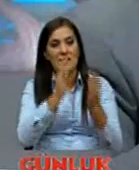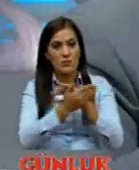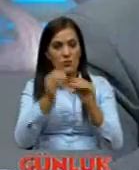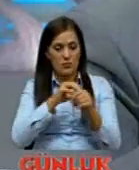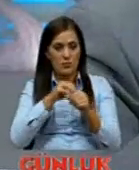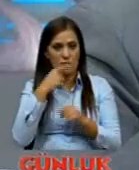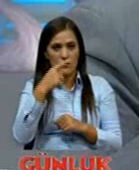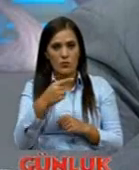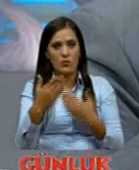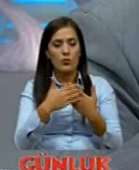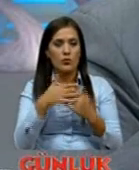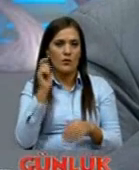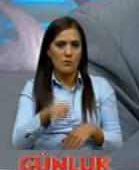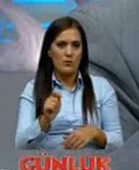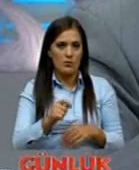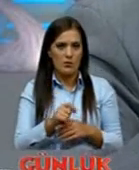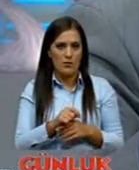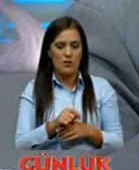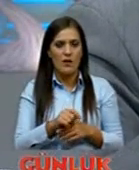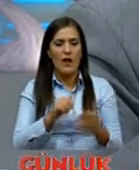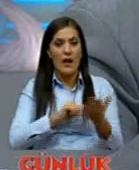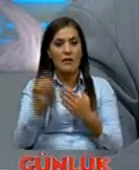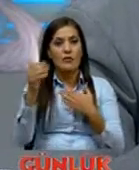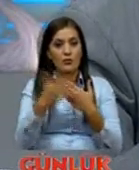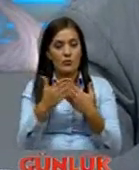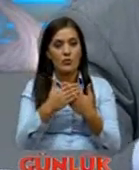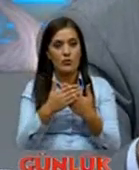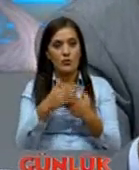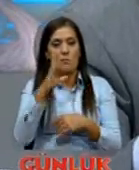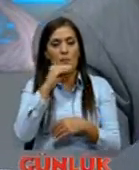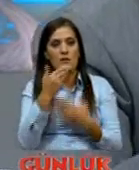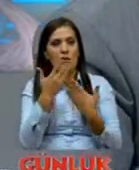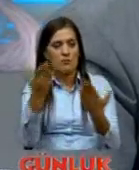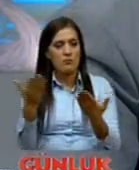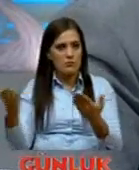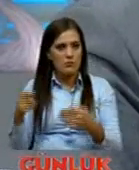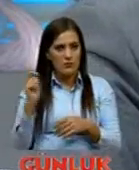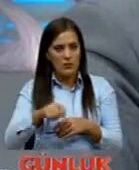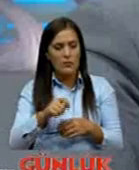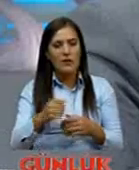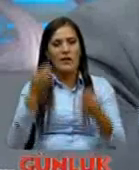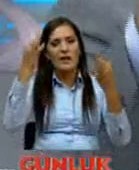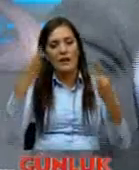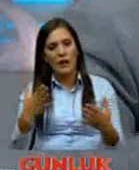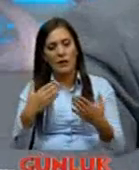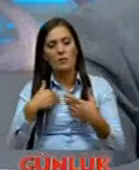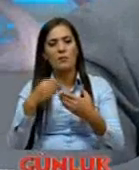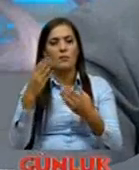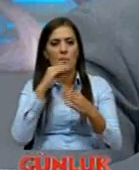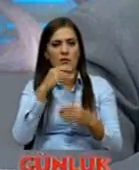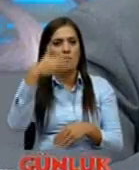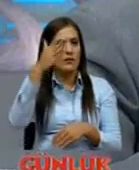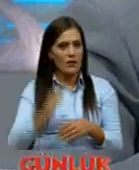sezonda söyleyeyim, hı-hı, düğün yapılıyor. Her düğünde pasta ikram ediliyor. Efendim, hı-hı, gelin pastası